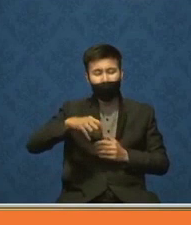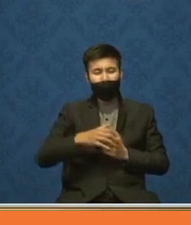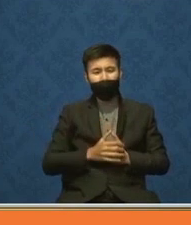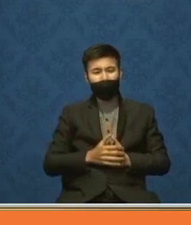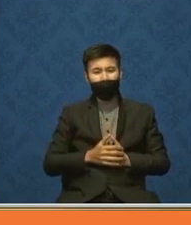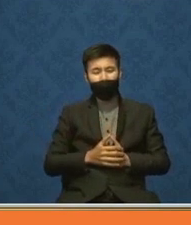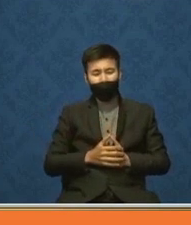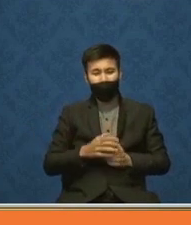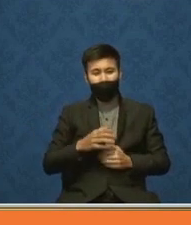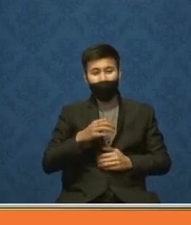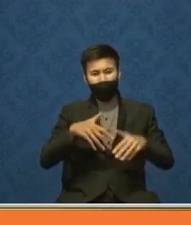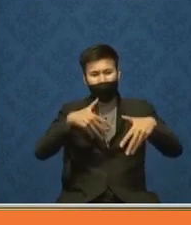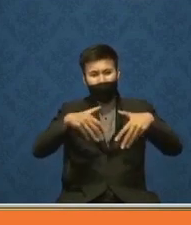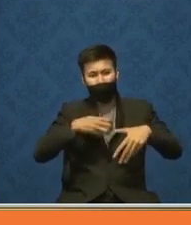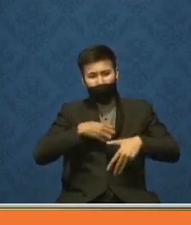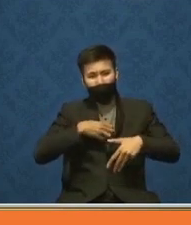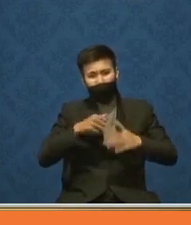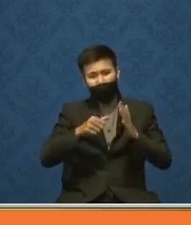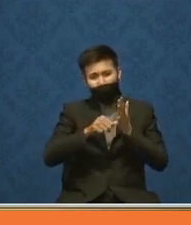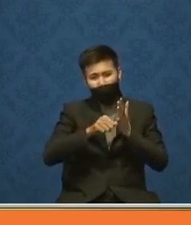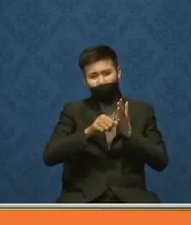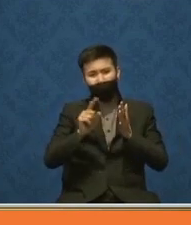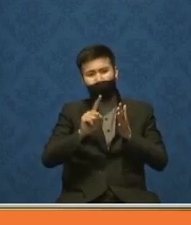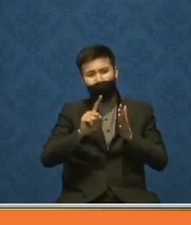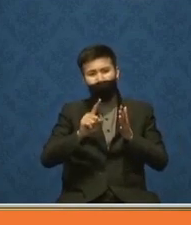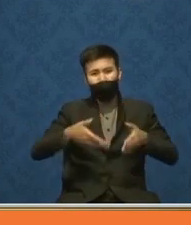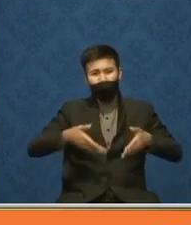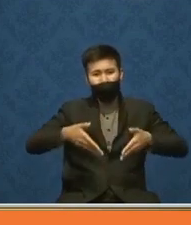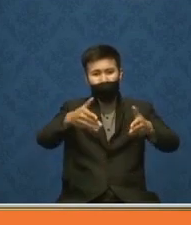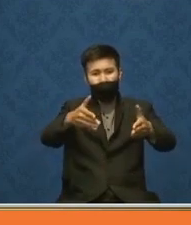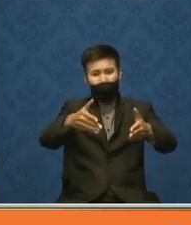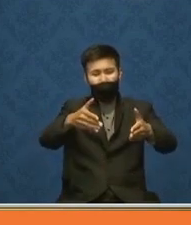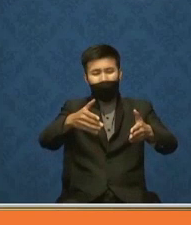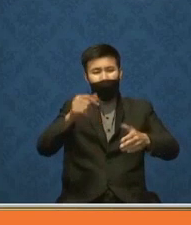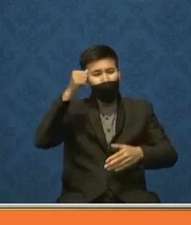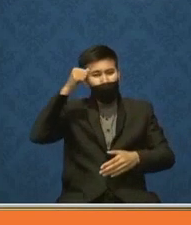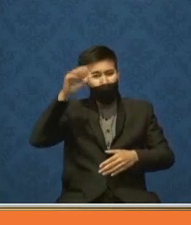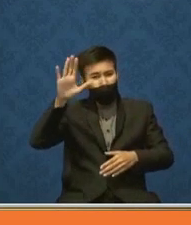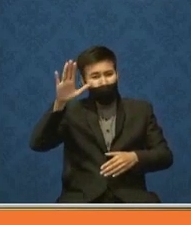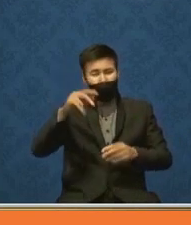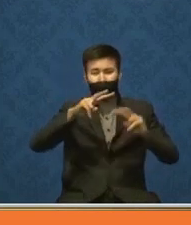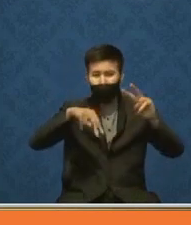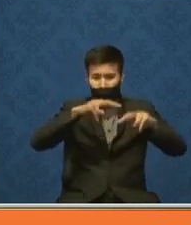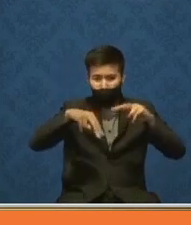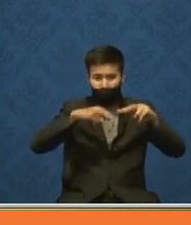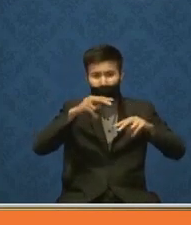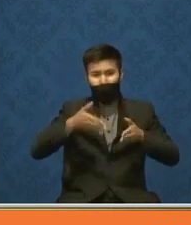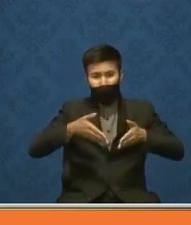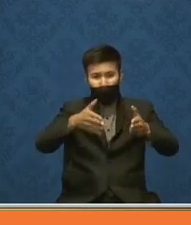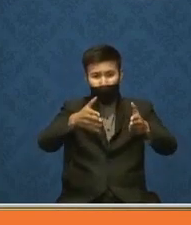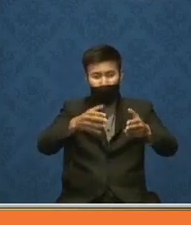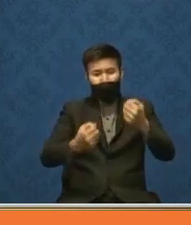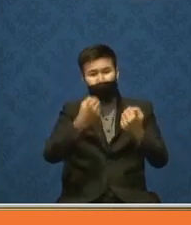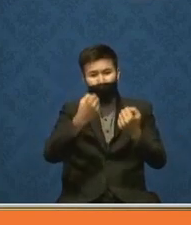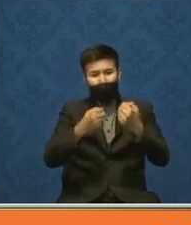อยู่ที่ประชาชนต้องการแก้ไขครับโอนงบประมาณของทางหลวงชนบทให้ท้องถิ่นครับดูแลซ่อมแซมถนนที่ประชาชนใช้เดินทางบ่